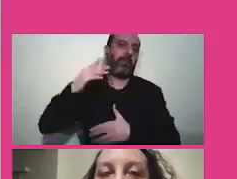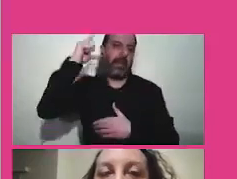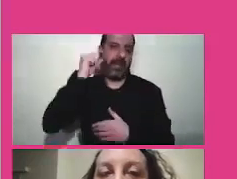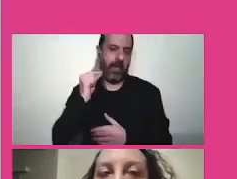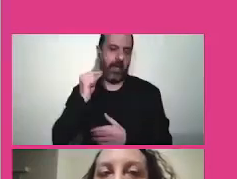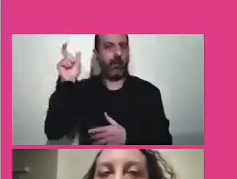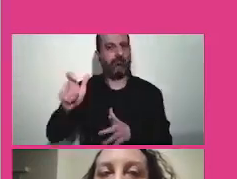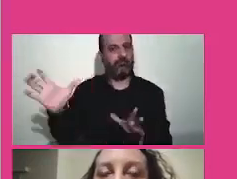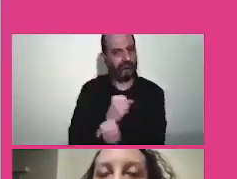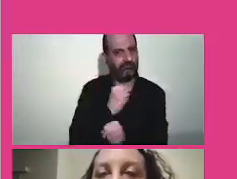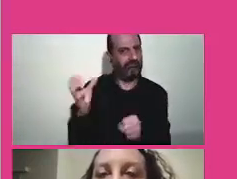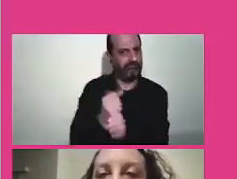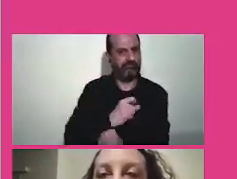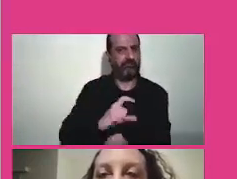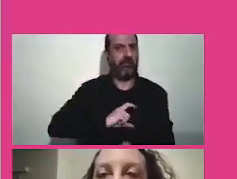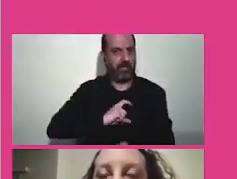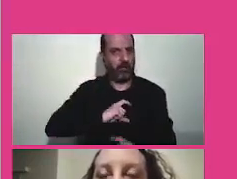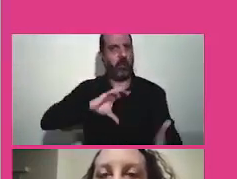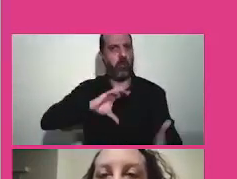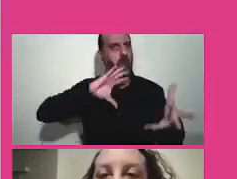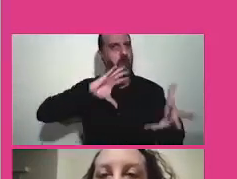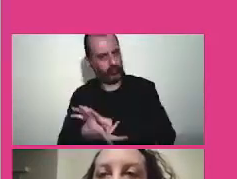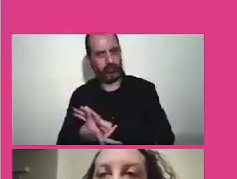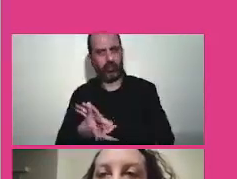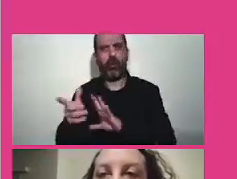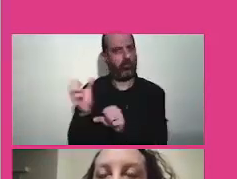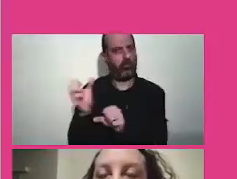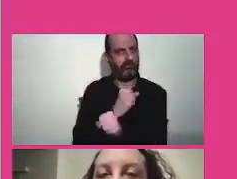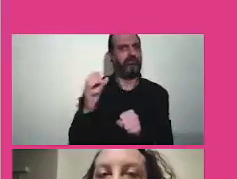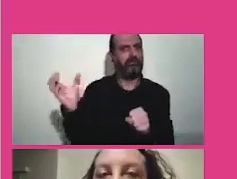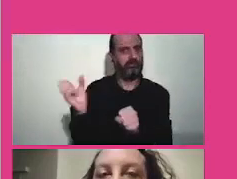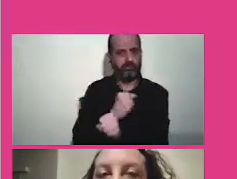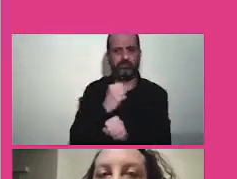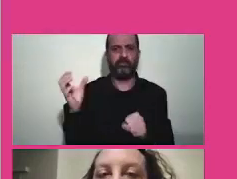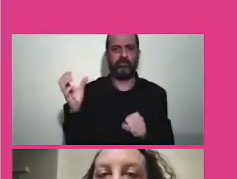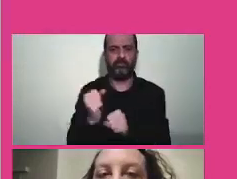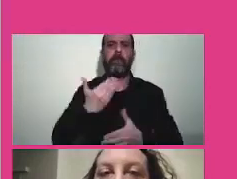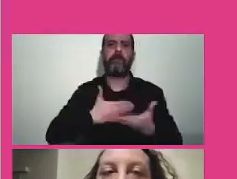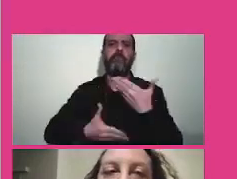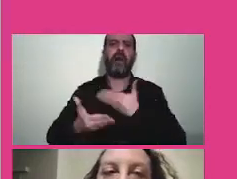σε αγώνες παγκοσμίως και διακρίσεις σε παγκοσμίους αγώνες.